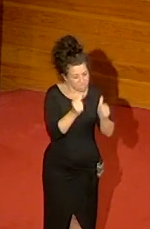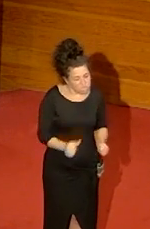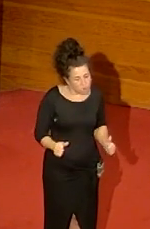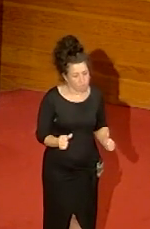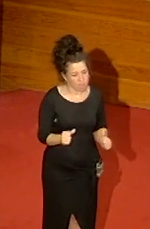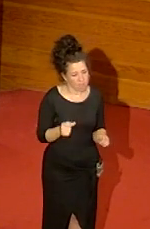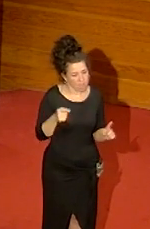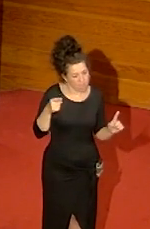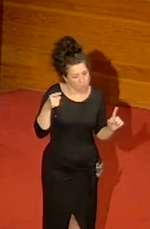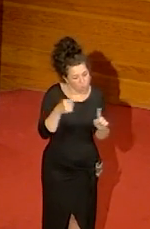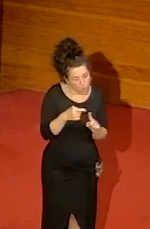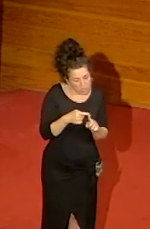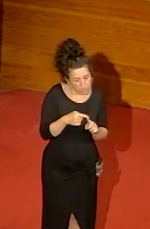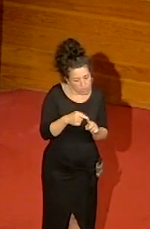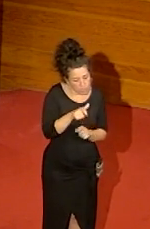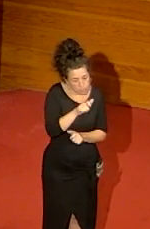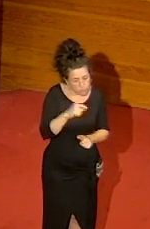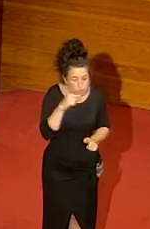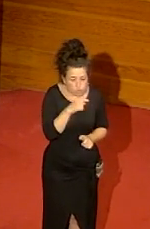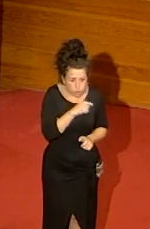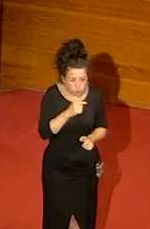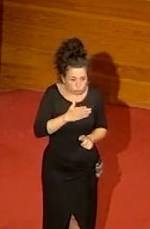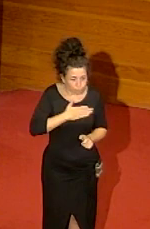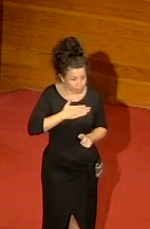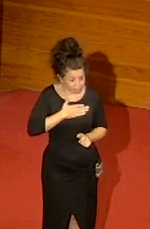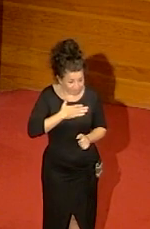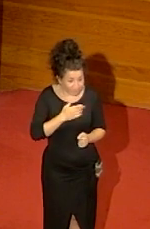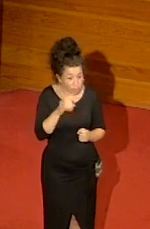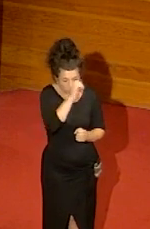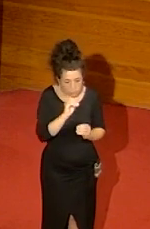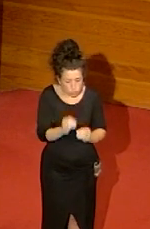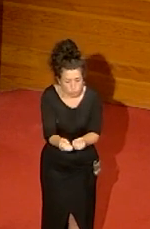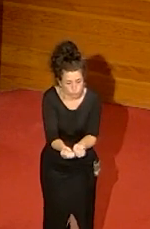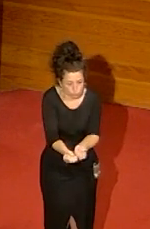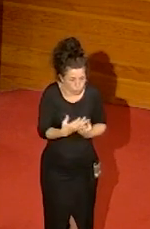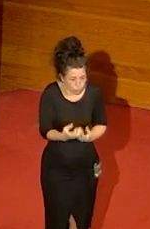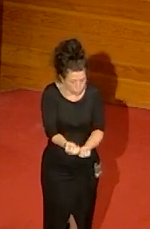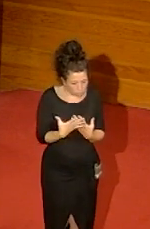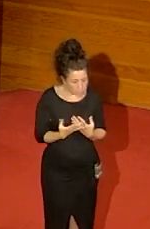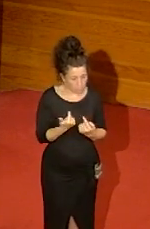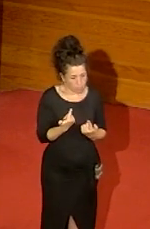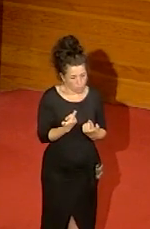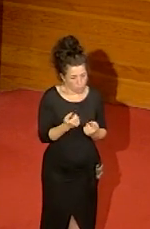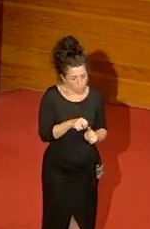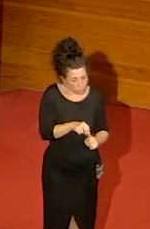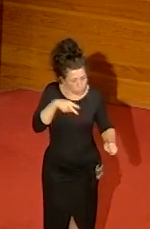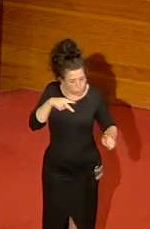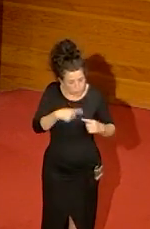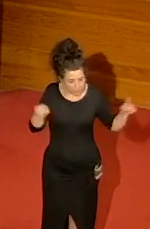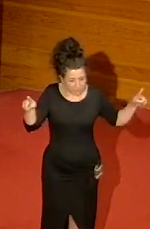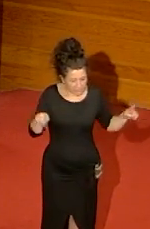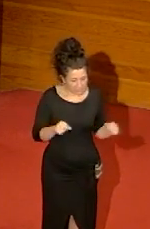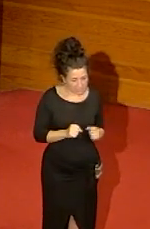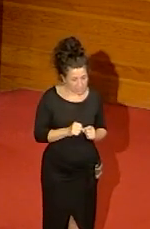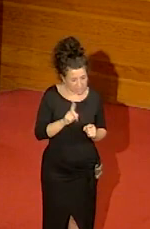Errusiarrek baita ere zer iritzi duten eta kontatzeko beste angulo batetik kontatzeko Ukrainan